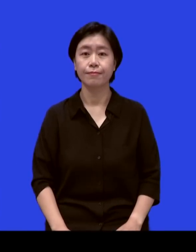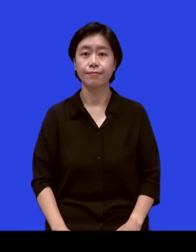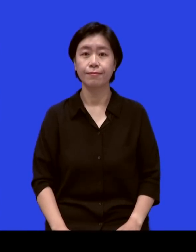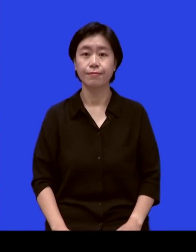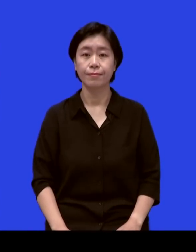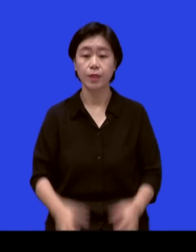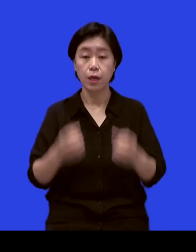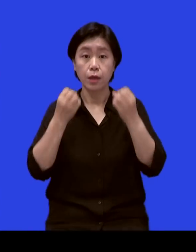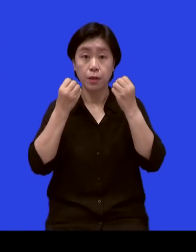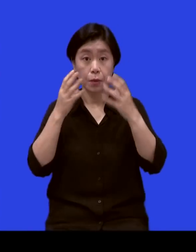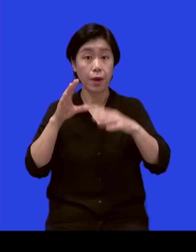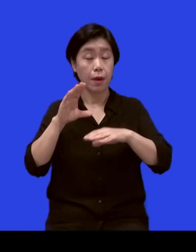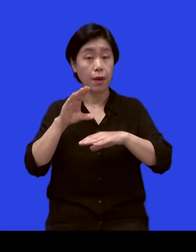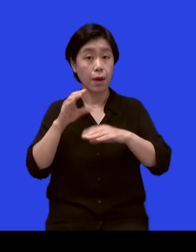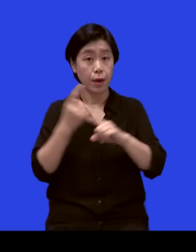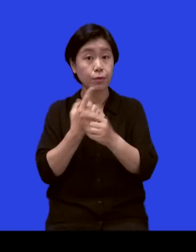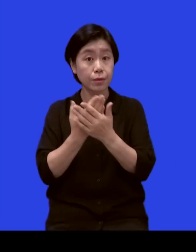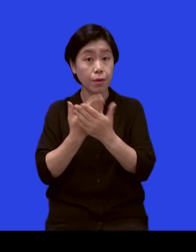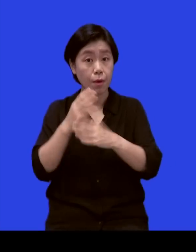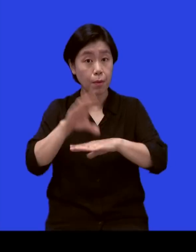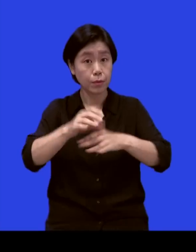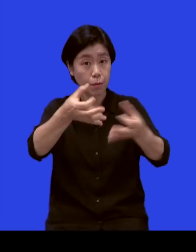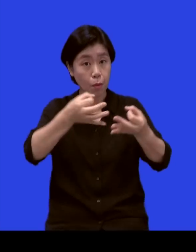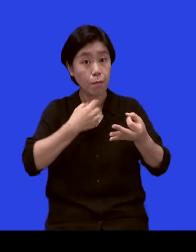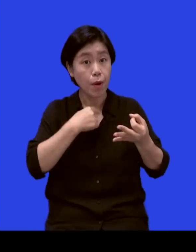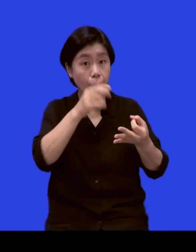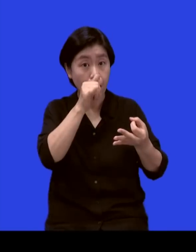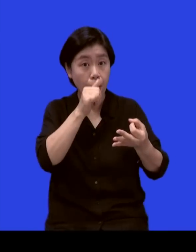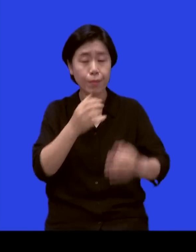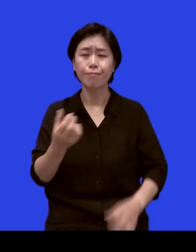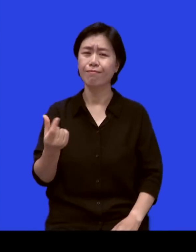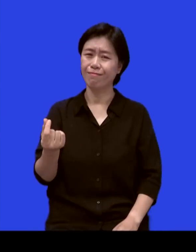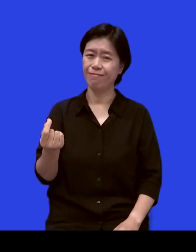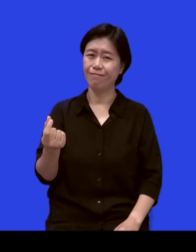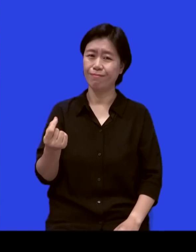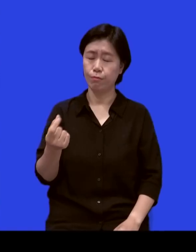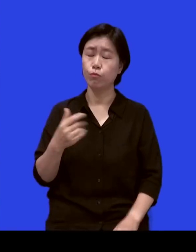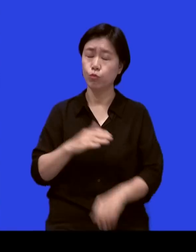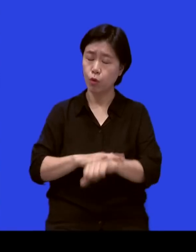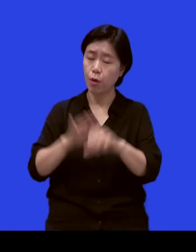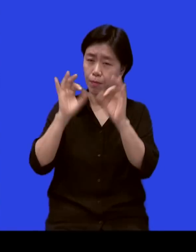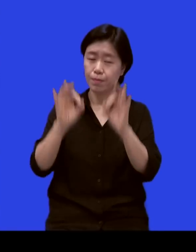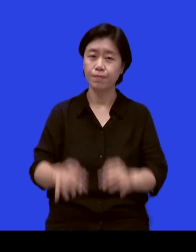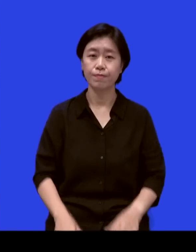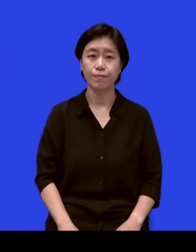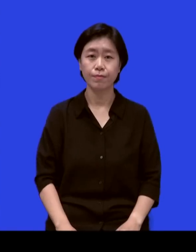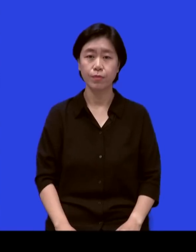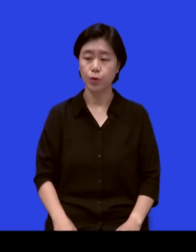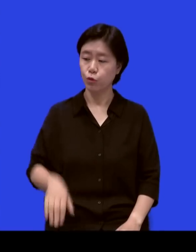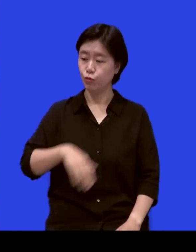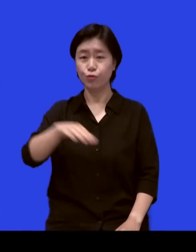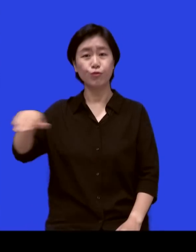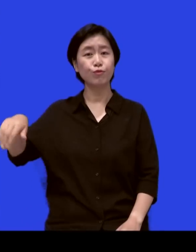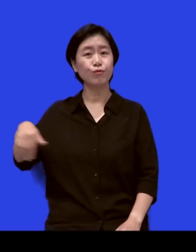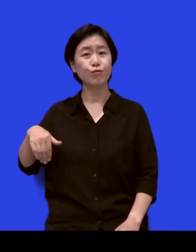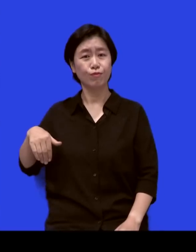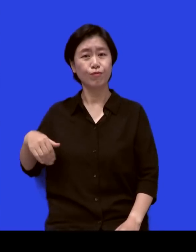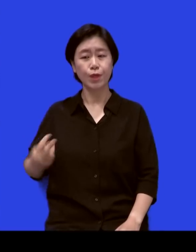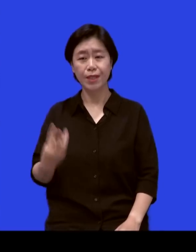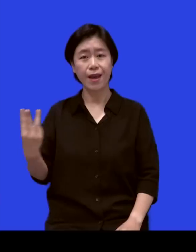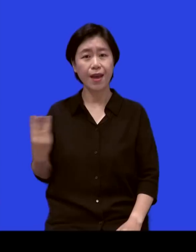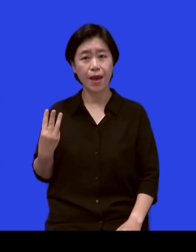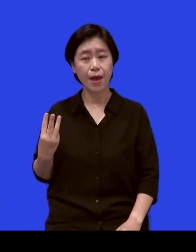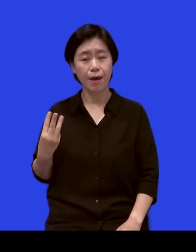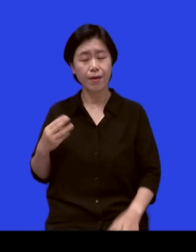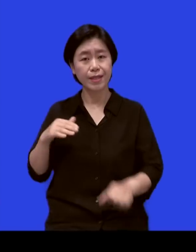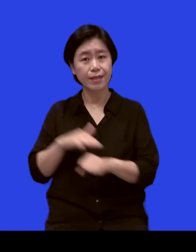그렇습니다. 저희 새롭게 하셔서 보신 적 있어요? 네, 자주 예. 보고. 저희는 네. 어떻게 스타일을 어떻게 좀 조언을 좀 네. 해주신다면. 네. 우리 근데 세 원체